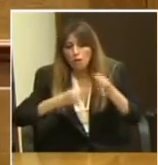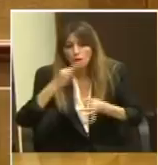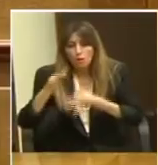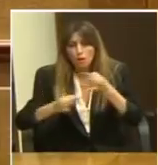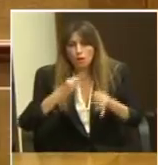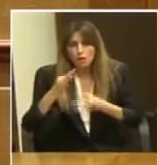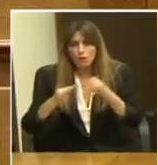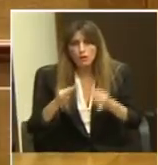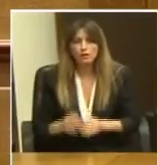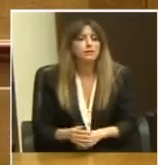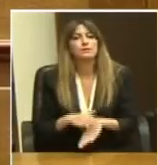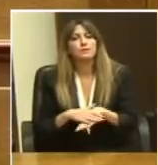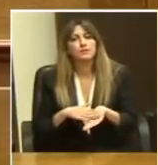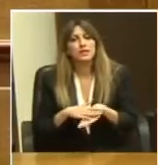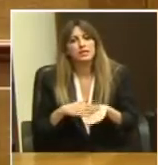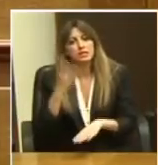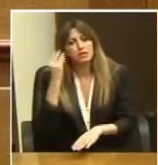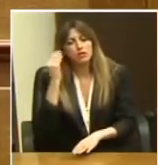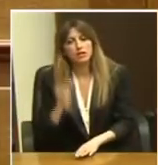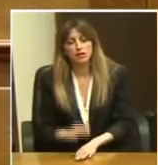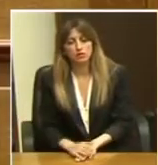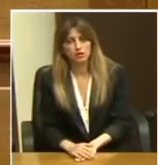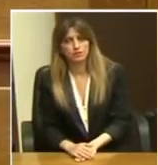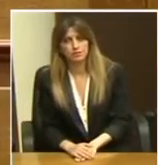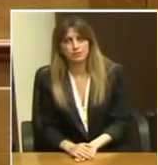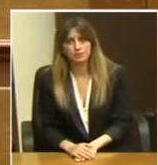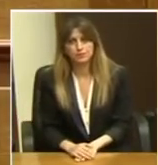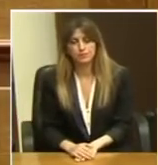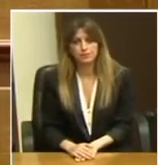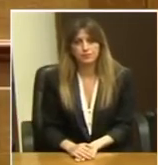κάνει δημόσια δήλωση επιτιθέμενος στον πρόεδρο της Δημοκρατίας.